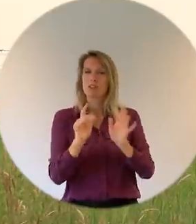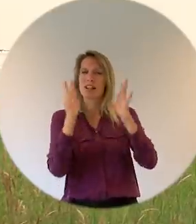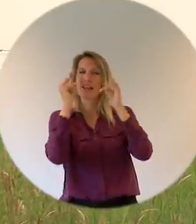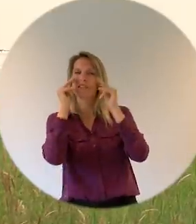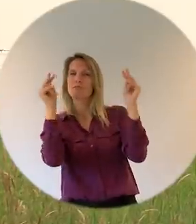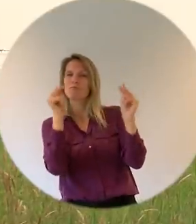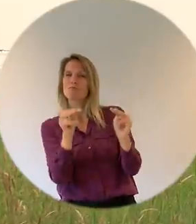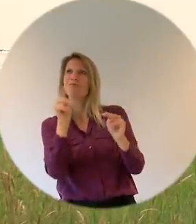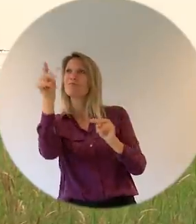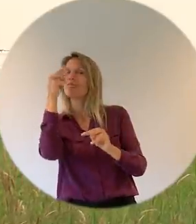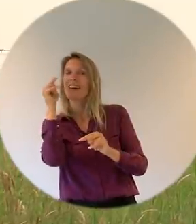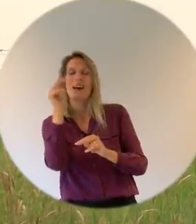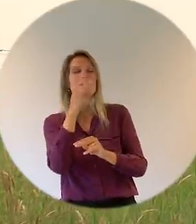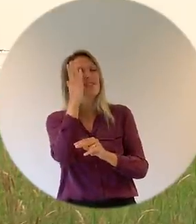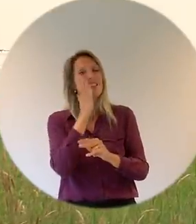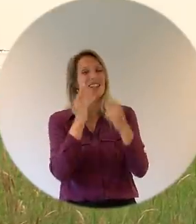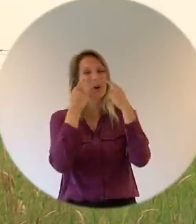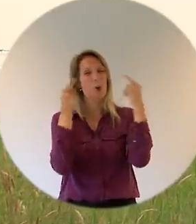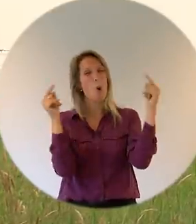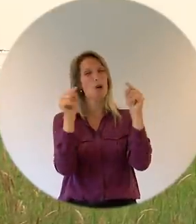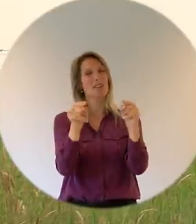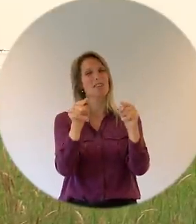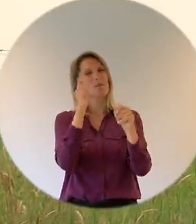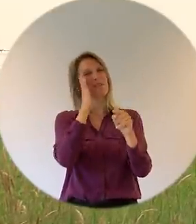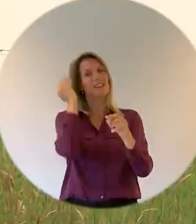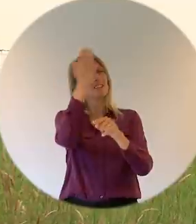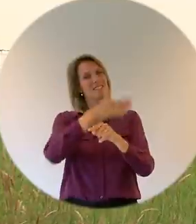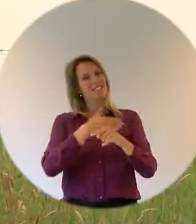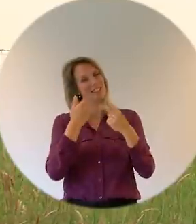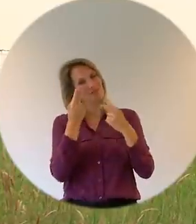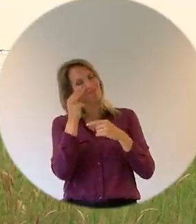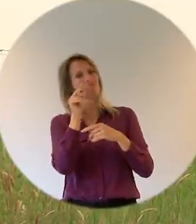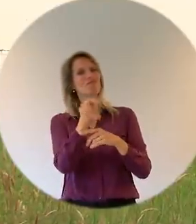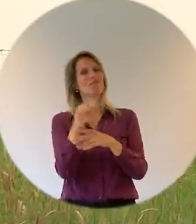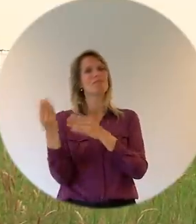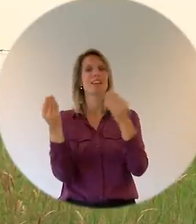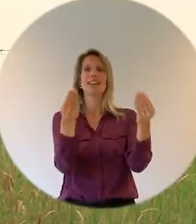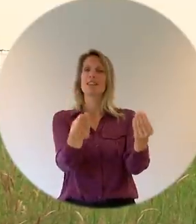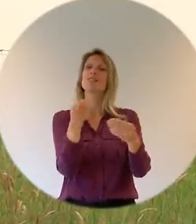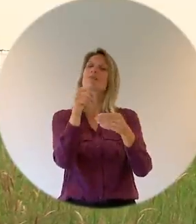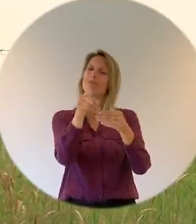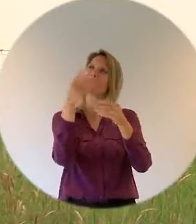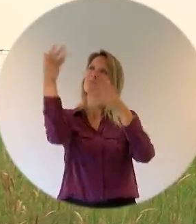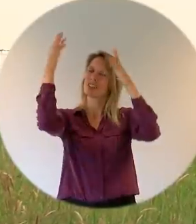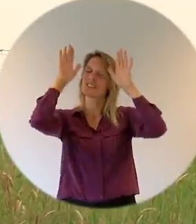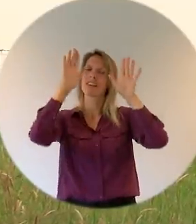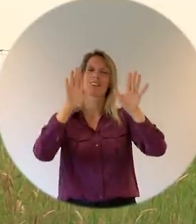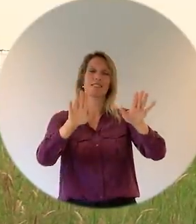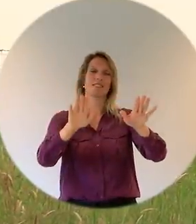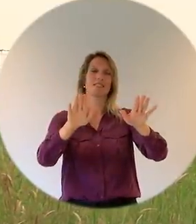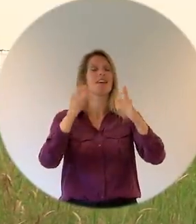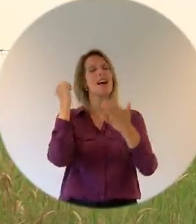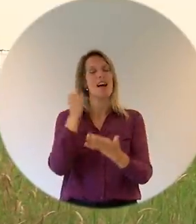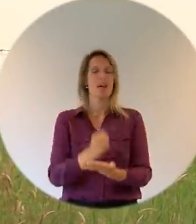De Heer kijkt met vriendelijke ogen en met een vriendelijk gezicht jou aan. En Hij geeft jou zijn onmisbare zegen.